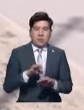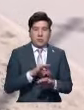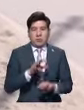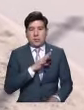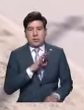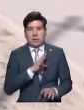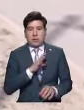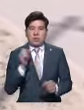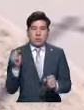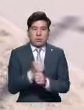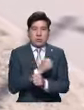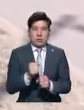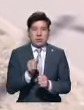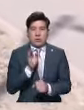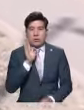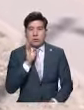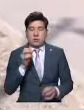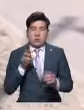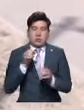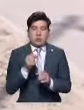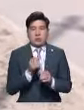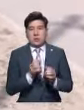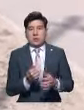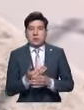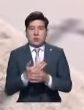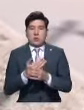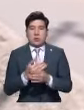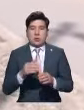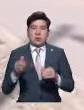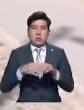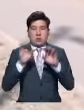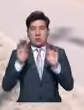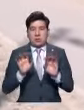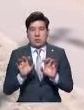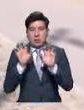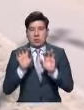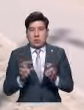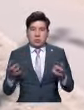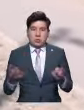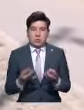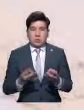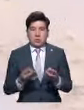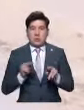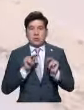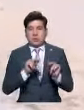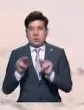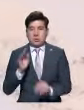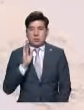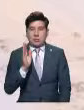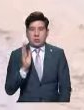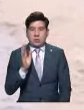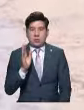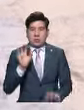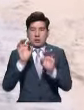күйеу ұруы деген сияқтыларды қолдаймын, заң қатаң заң болса жаңағыдай не болады деп ойлаймын, әділдік болады деп ойлаймын. Енді заң